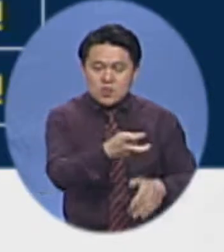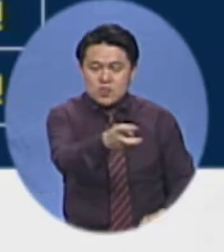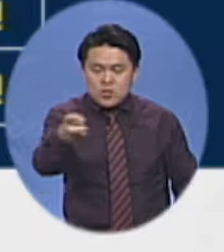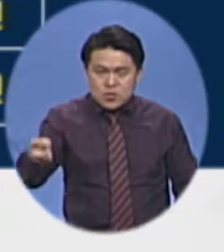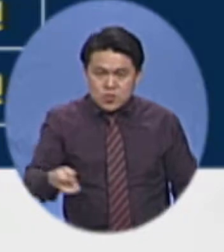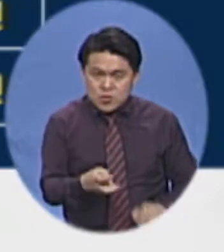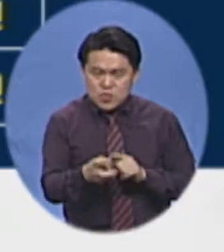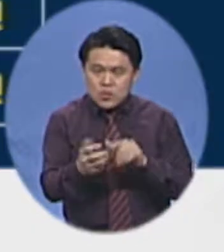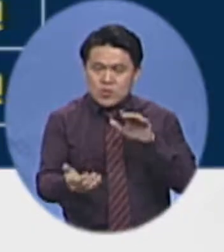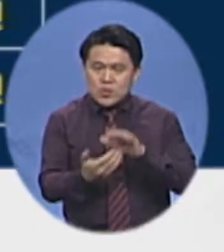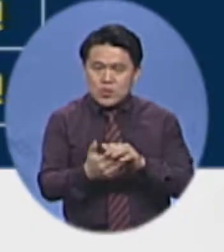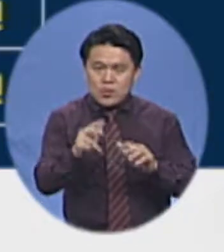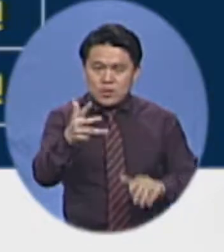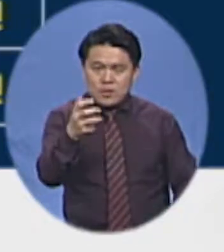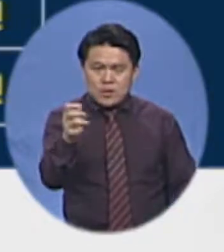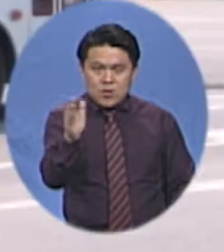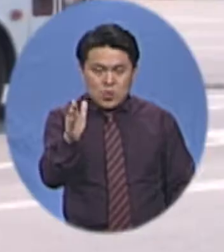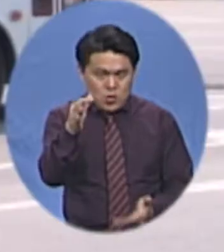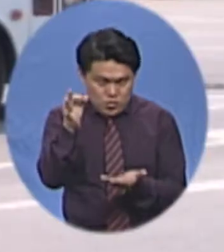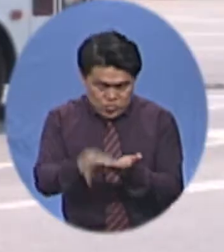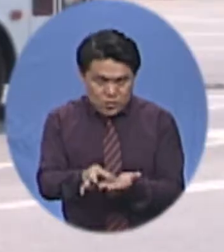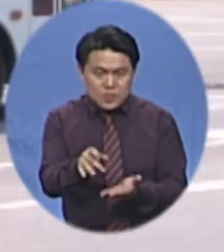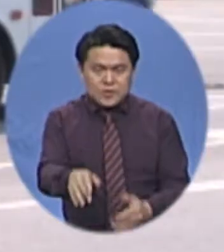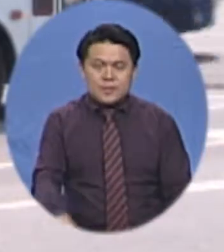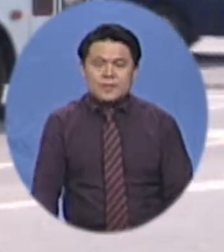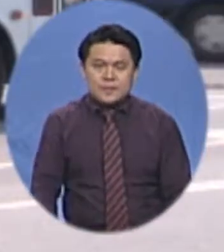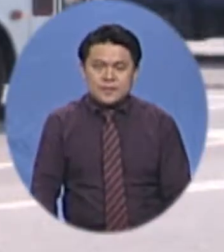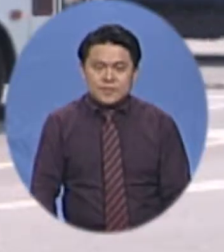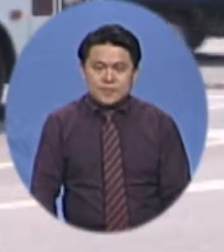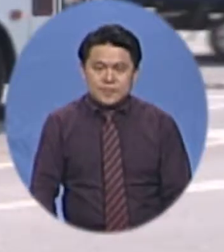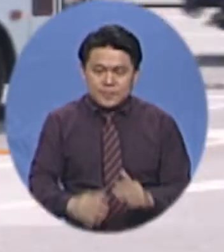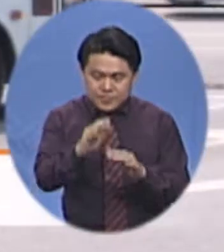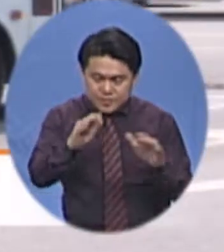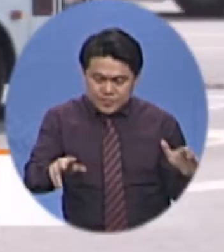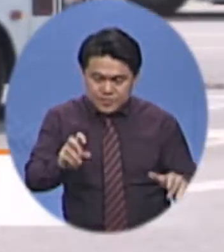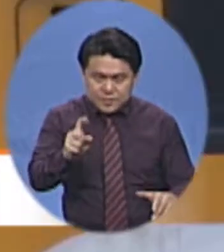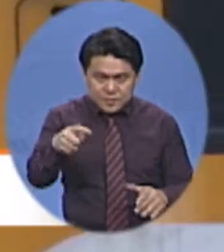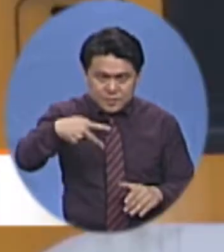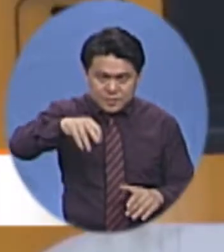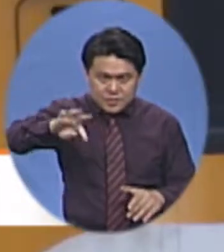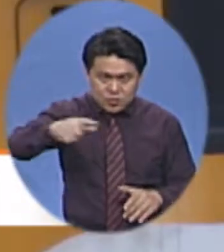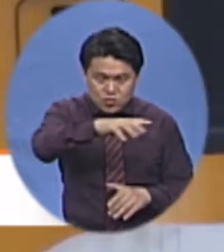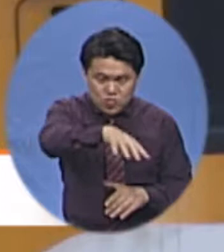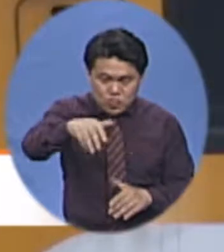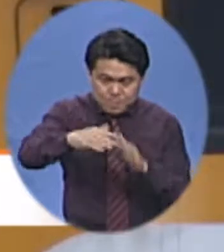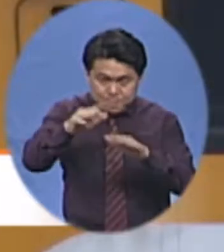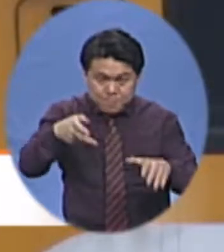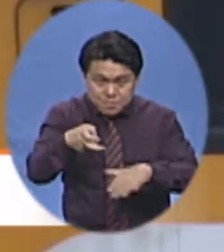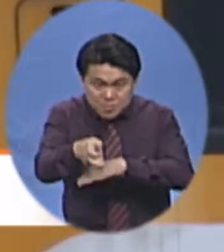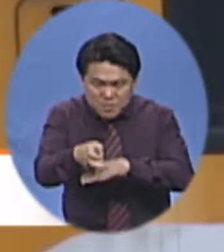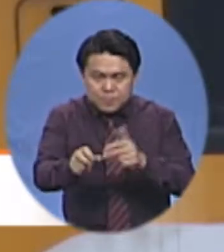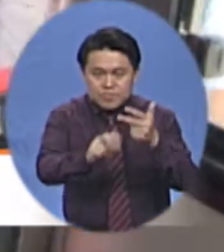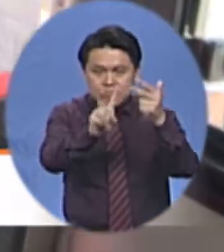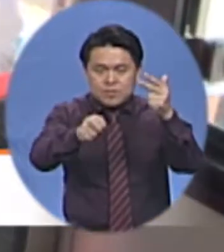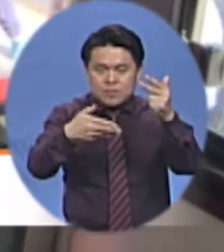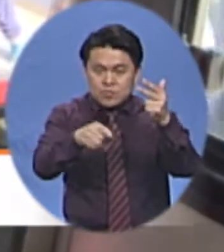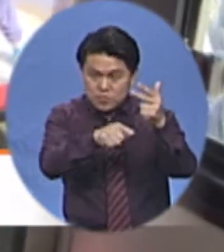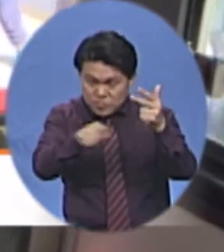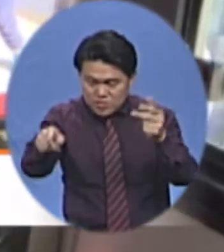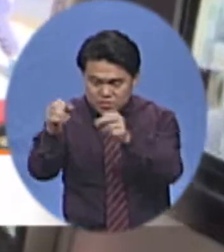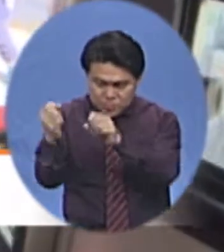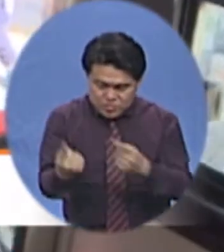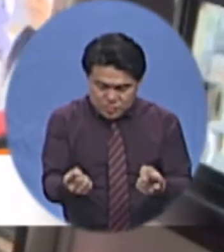최대 780원이 저렴해지는 셈입니다. 도내 21개 시군에서 운행 중인 마을버스는 오는 7월